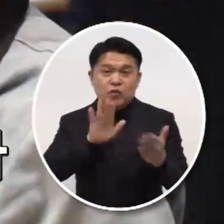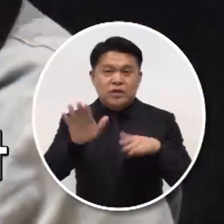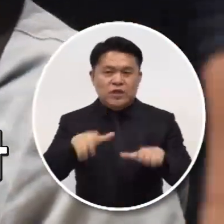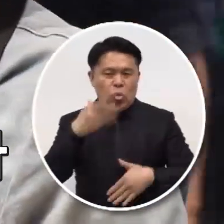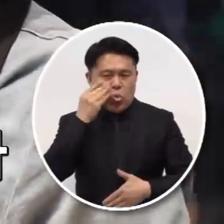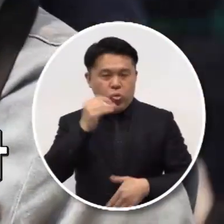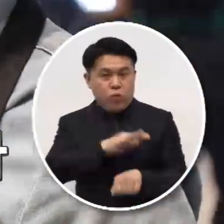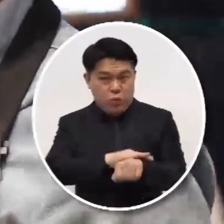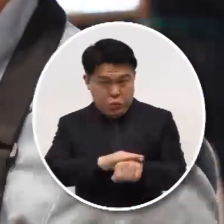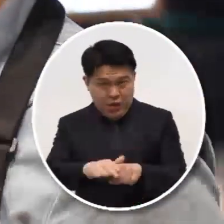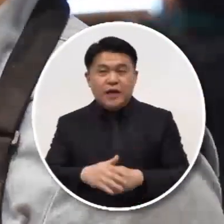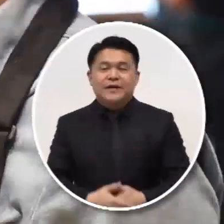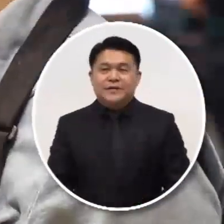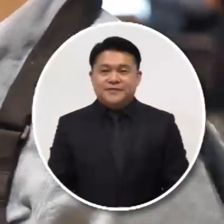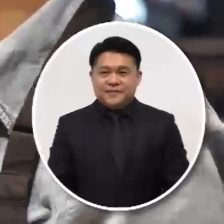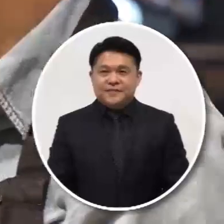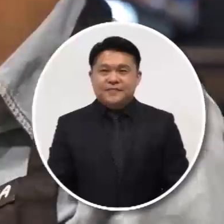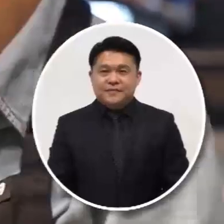결과입니다.